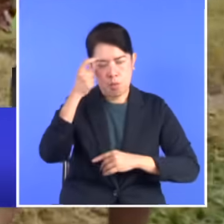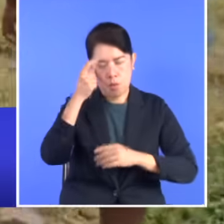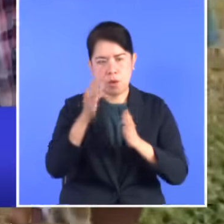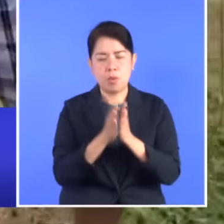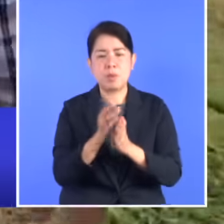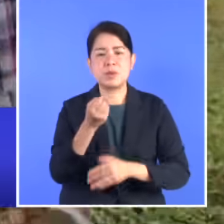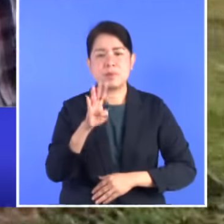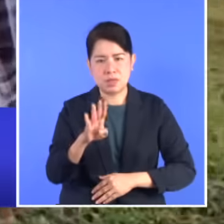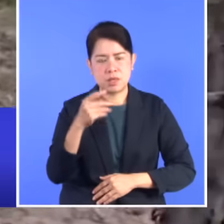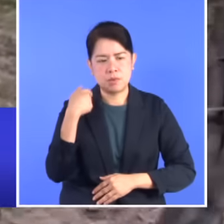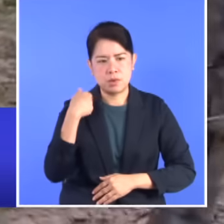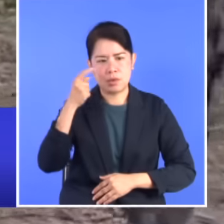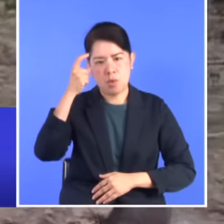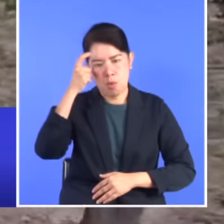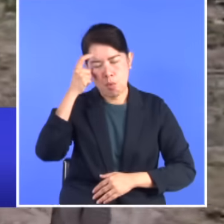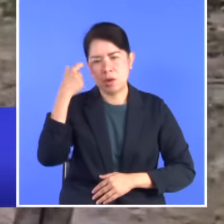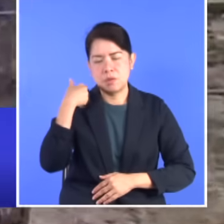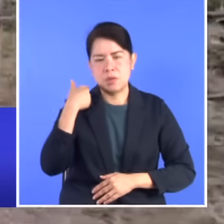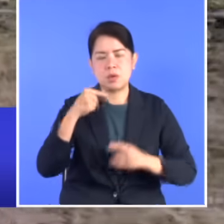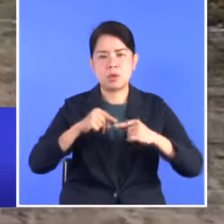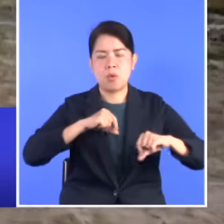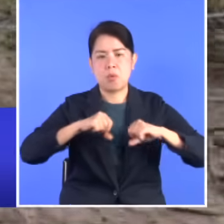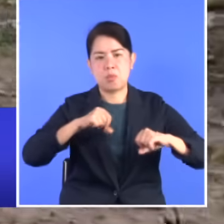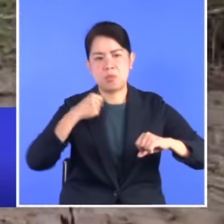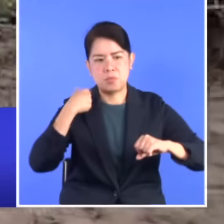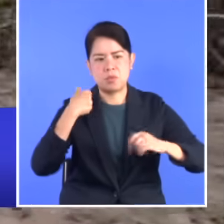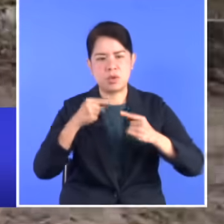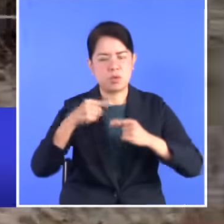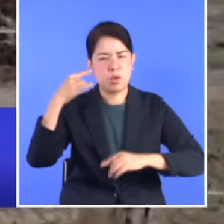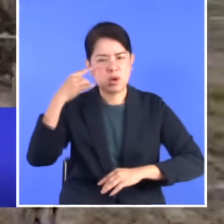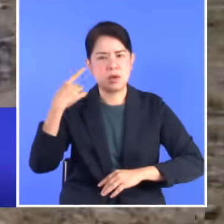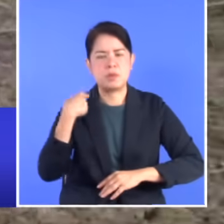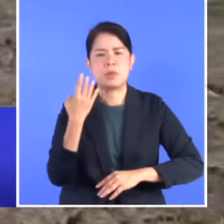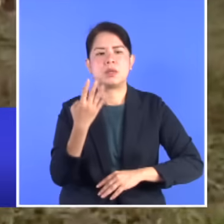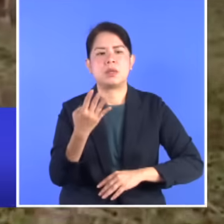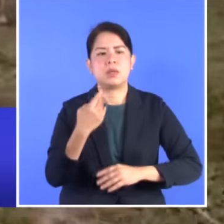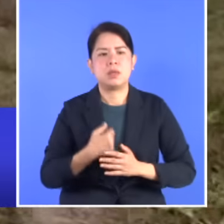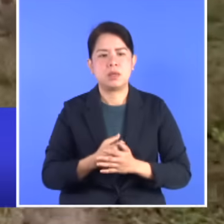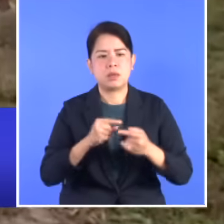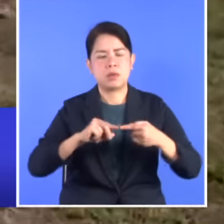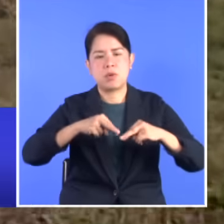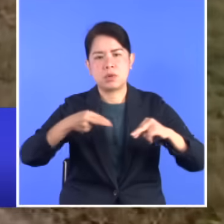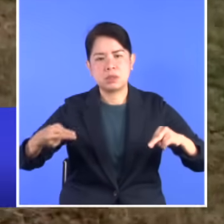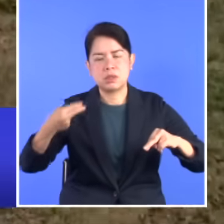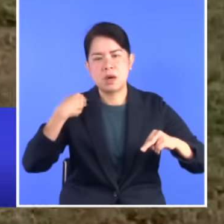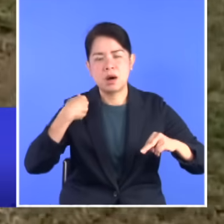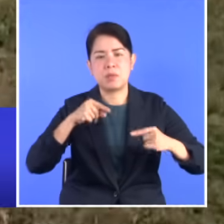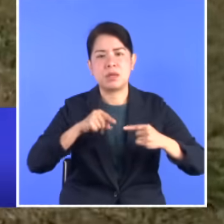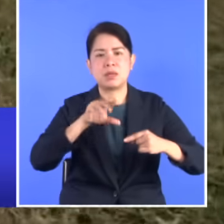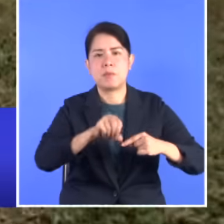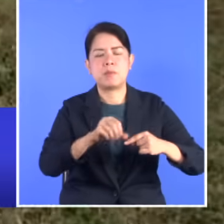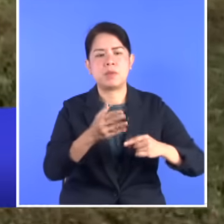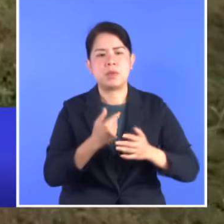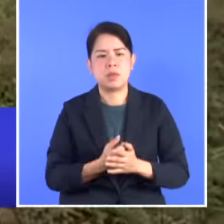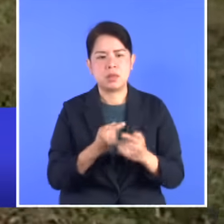นี้มีวัวหนุ่มที่เพิ่งโตยังไม่สนตะพายกำลังดื้ออยู่4ตัวไม่มีเชือกล่ามแล้วก็ปฏิเสธบอกว่าไม่เป็น